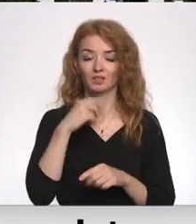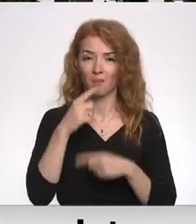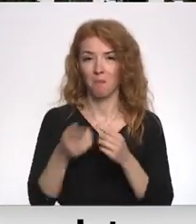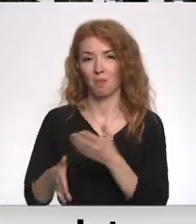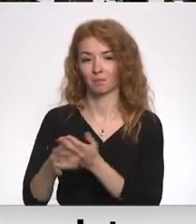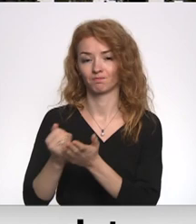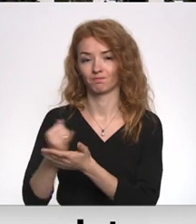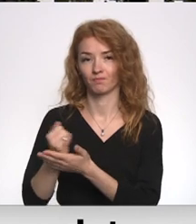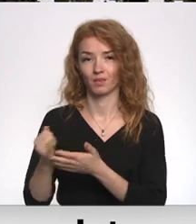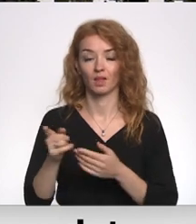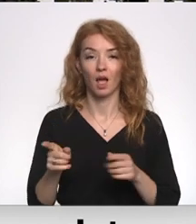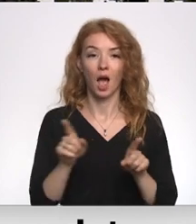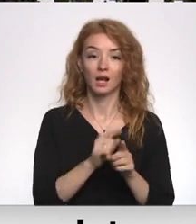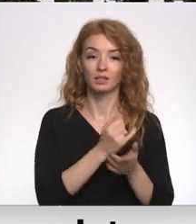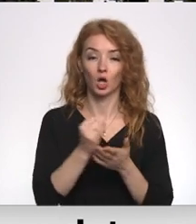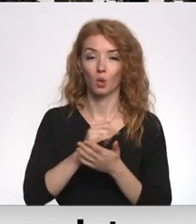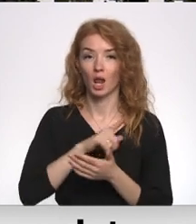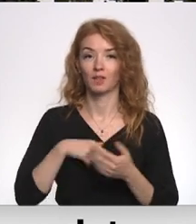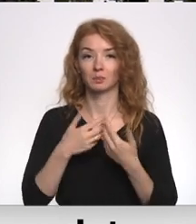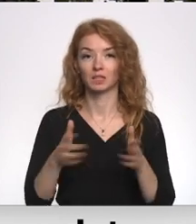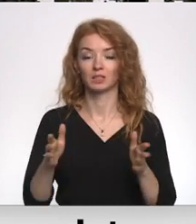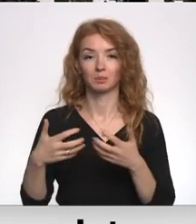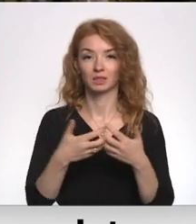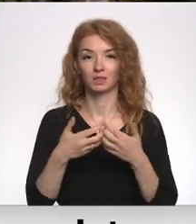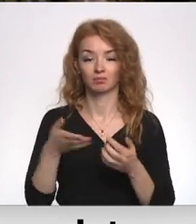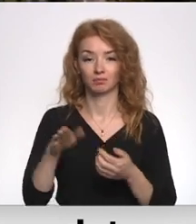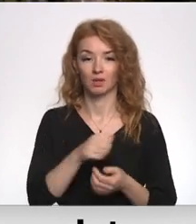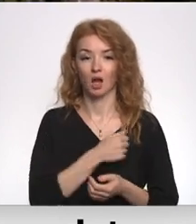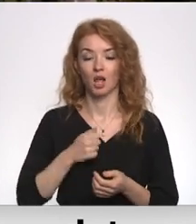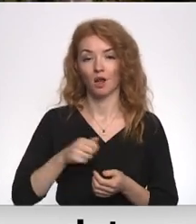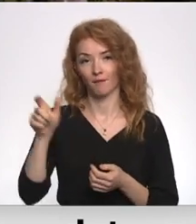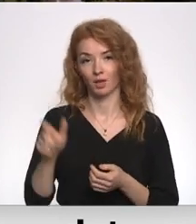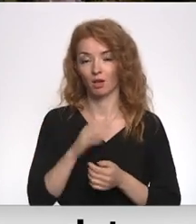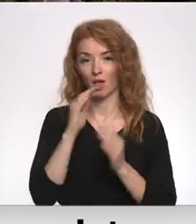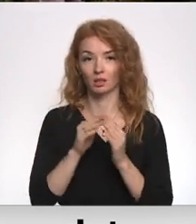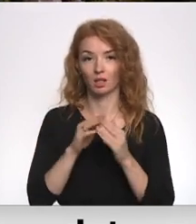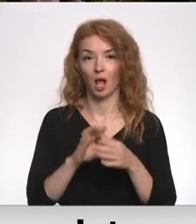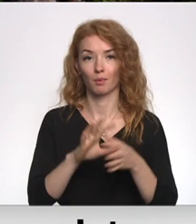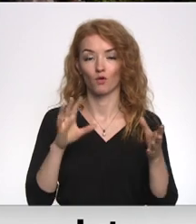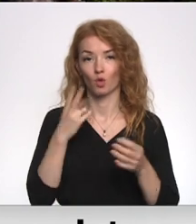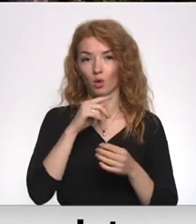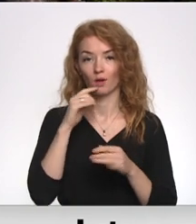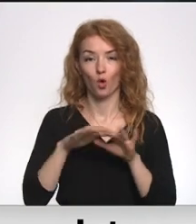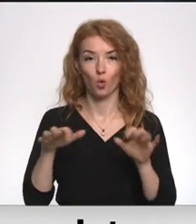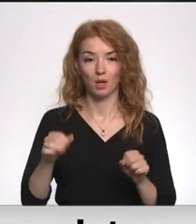apkūpam. Talkā sakopt arī Latvijas brīvības cīņā skritušo karavīru, Rēzeknes atbrīvotāju no bolševikiem